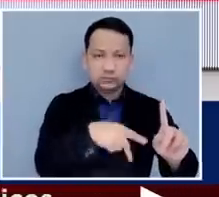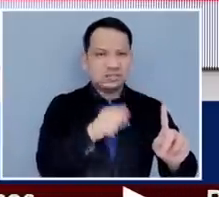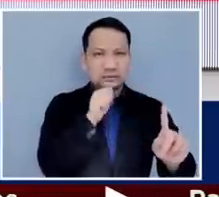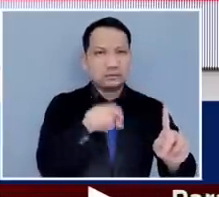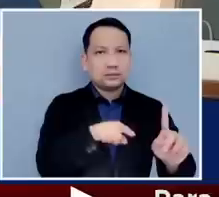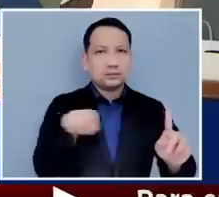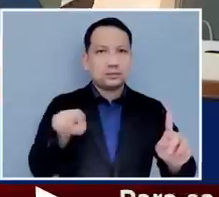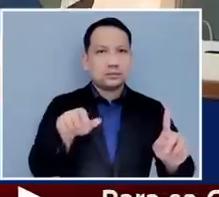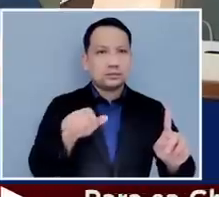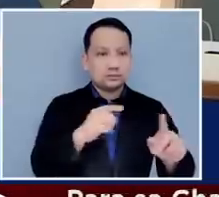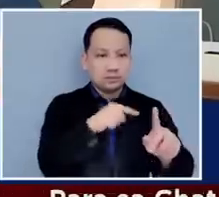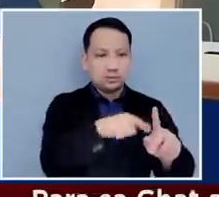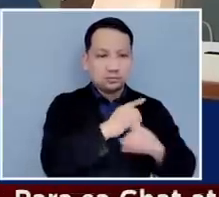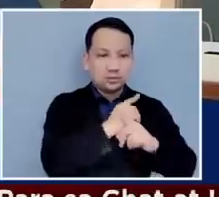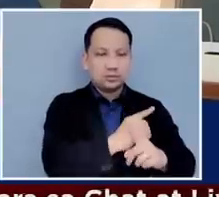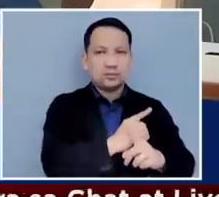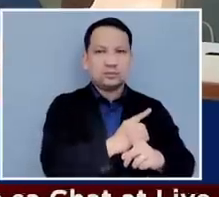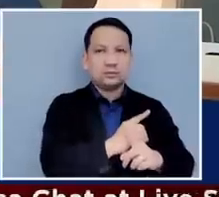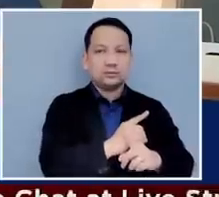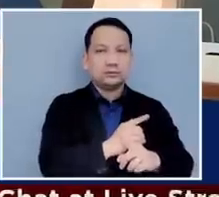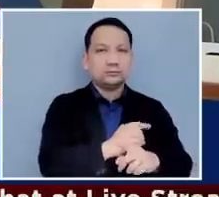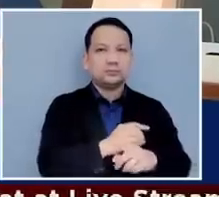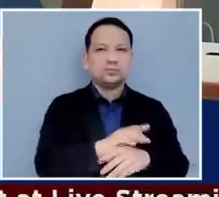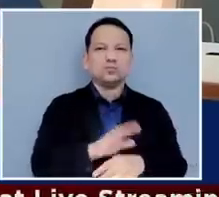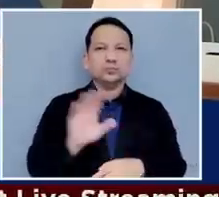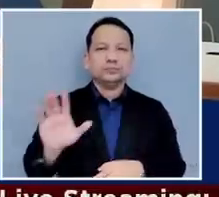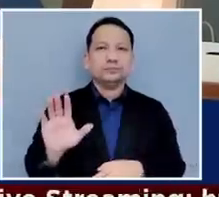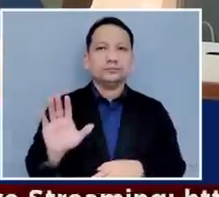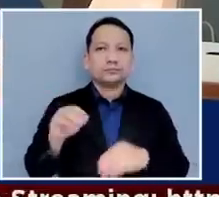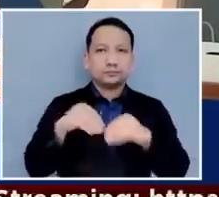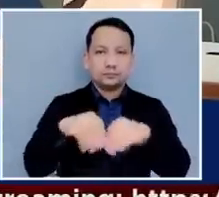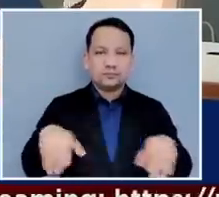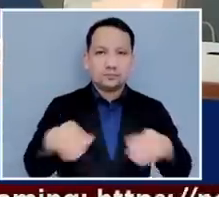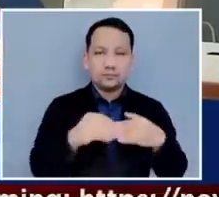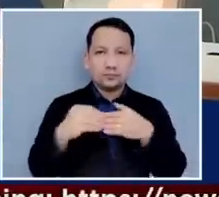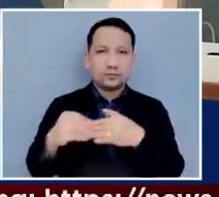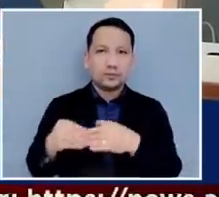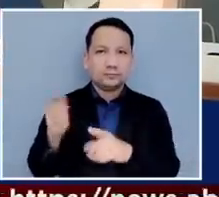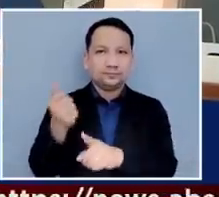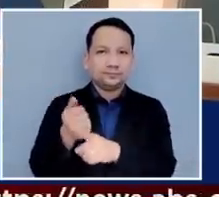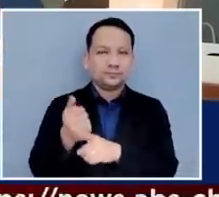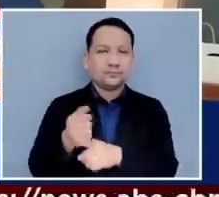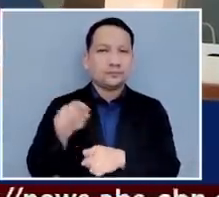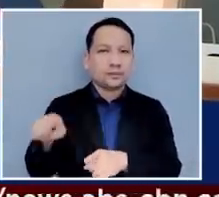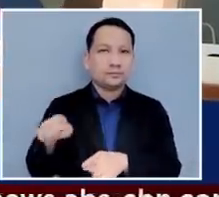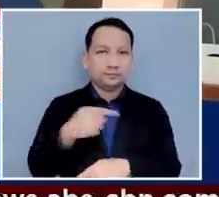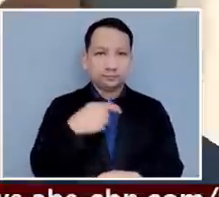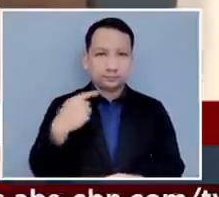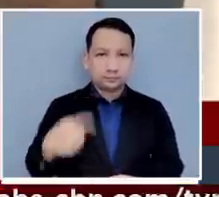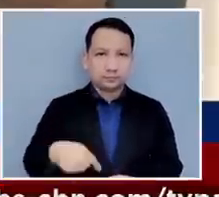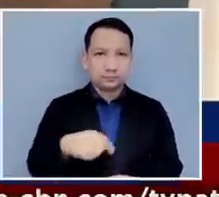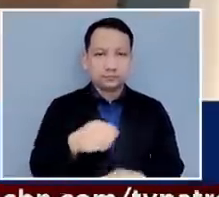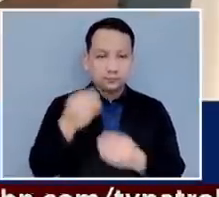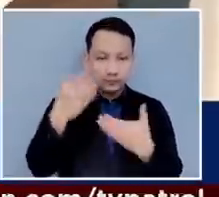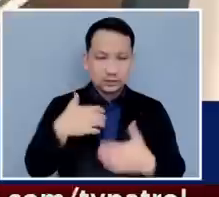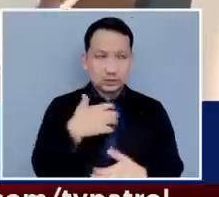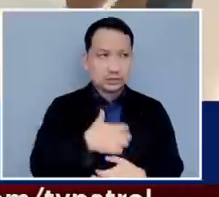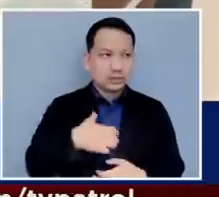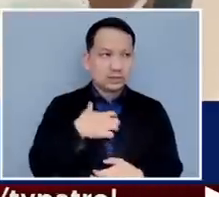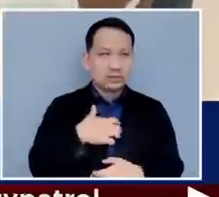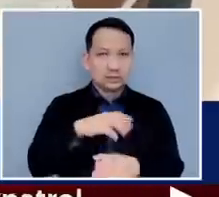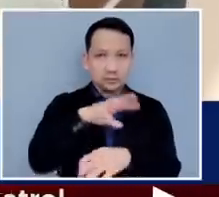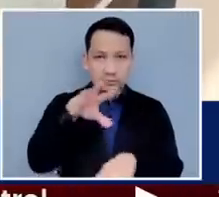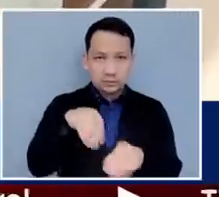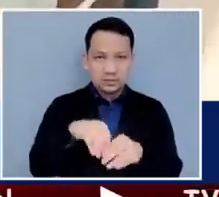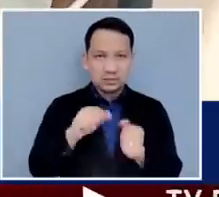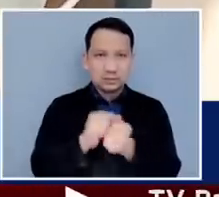defend themselves. Git naman ang ground commander na nanguna sa raid, mismong Chinese embassy ang nagreklamo at kasama ang DSWD